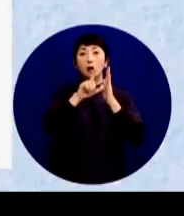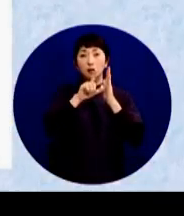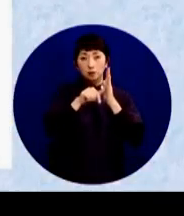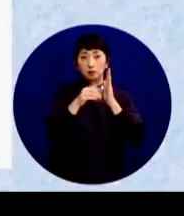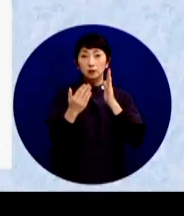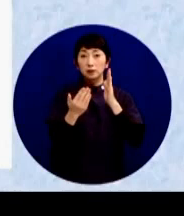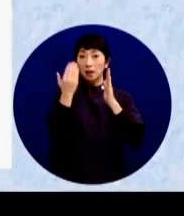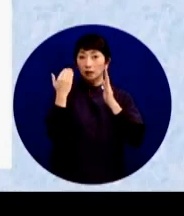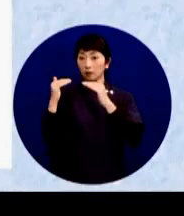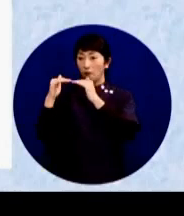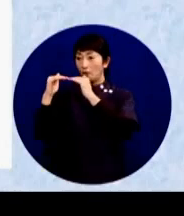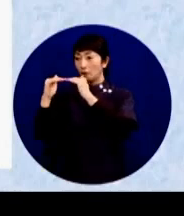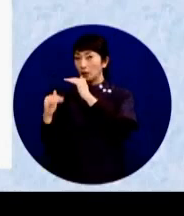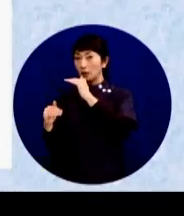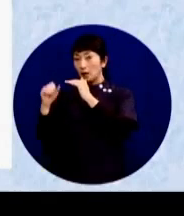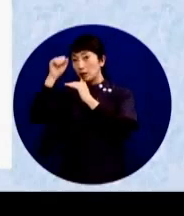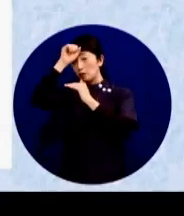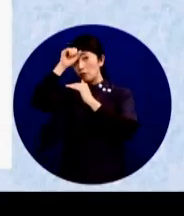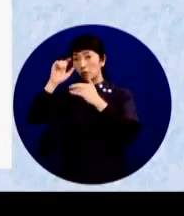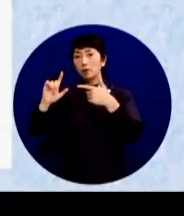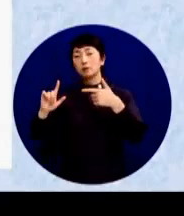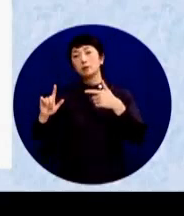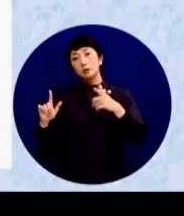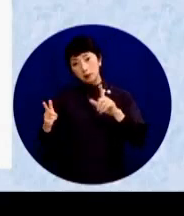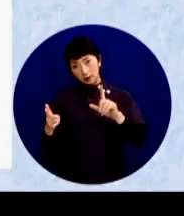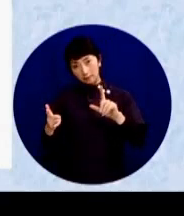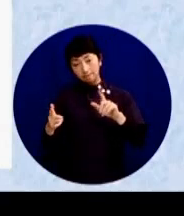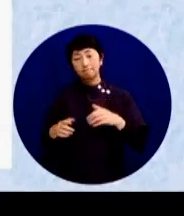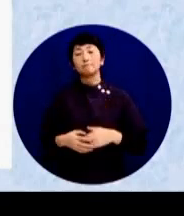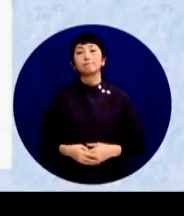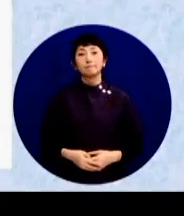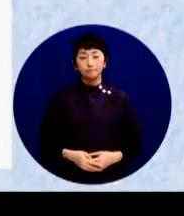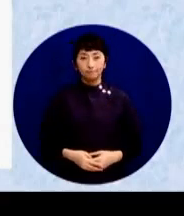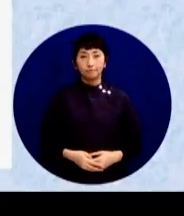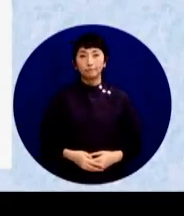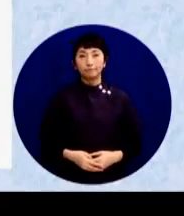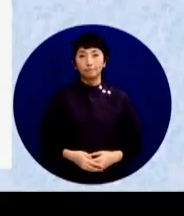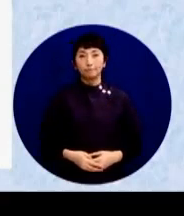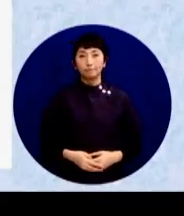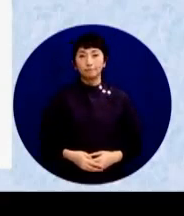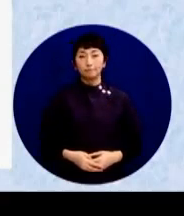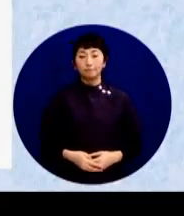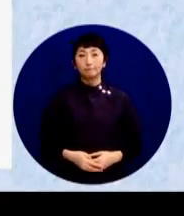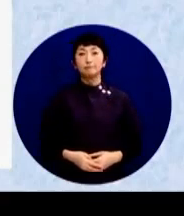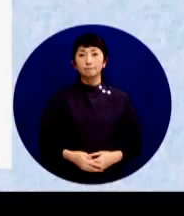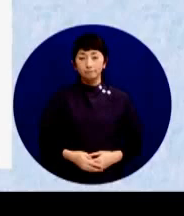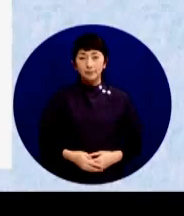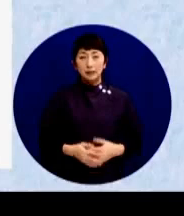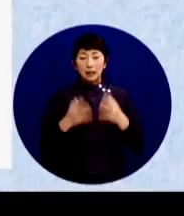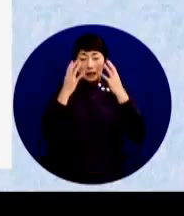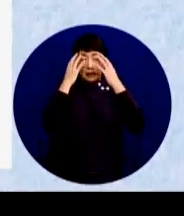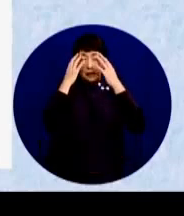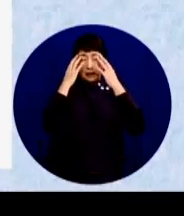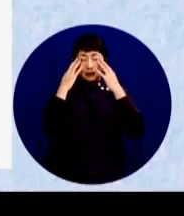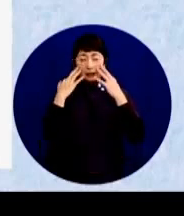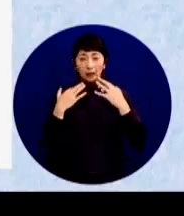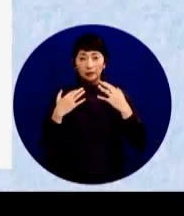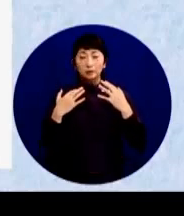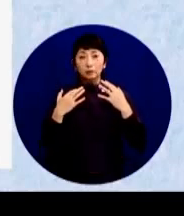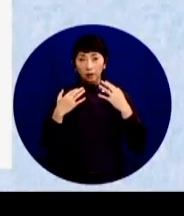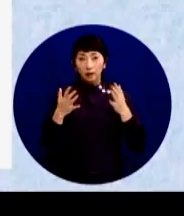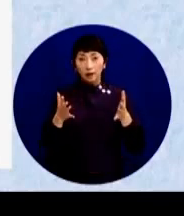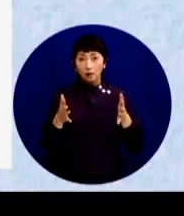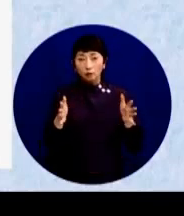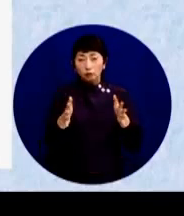先ほどの甲状腺機能低下症とは対照的な症状を呈します。異常な発汗、手の震